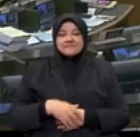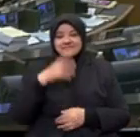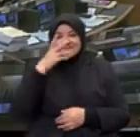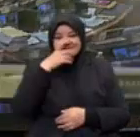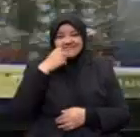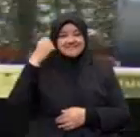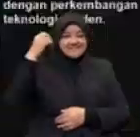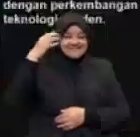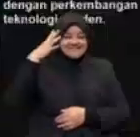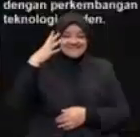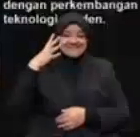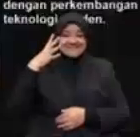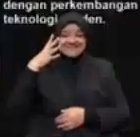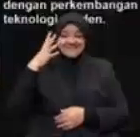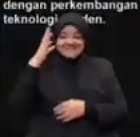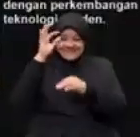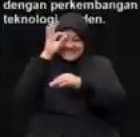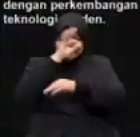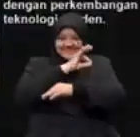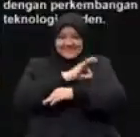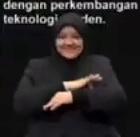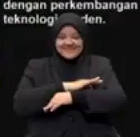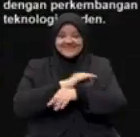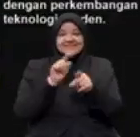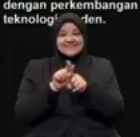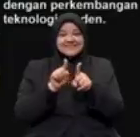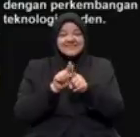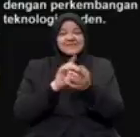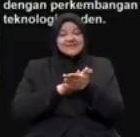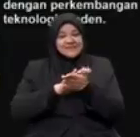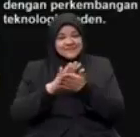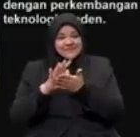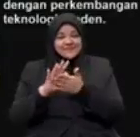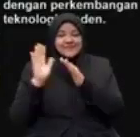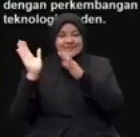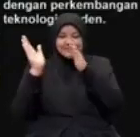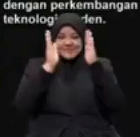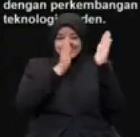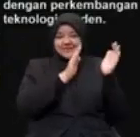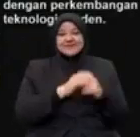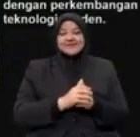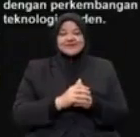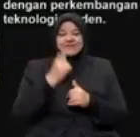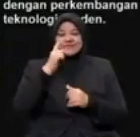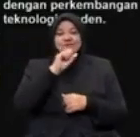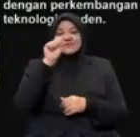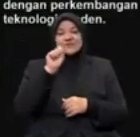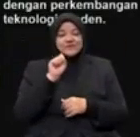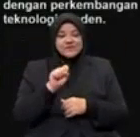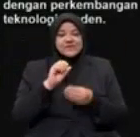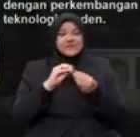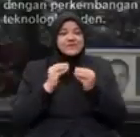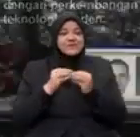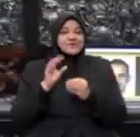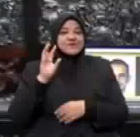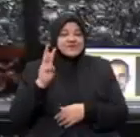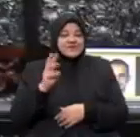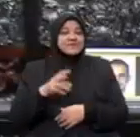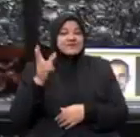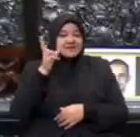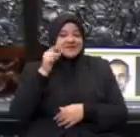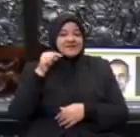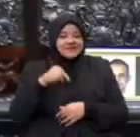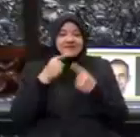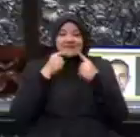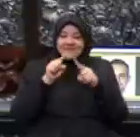Cantik cahaya mentari terbenam, begitulah murni alam maya. Kepada soalan nombor 6, dengarkan